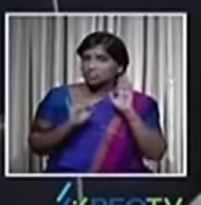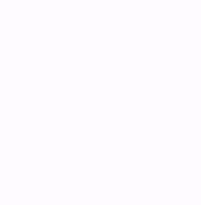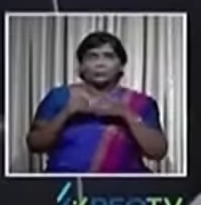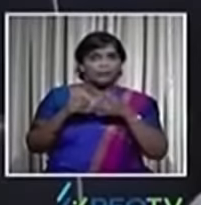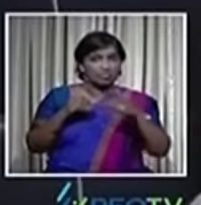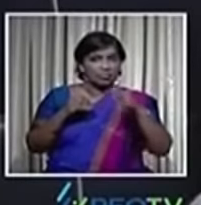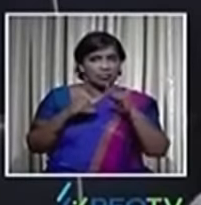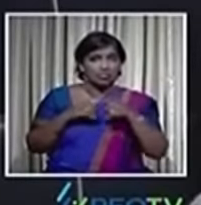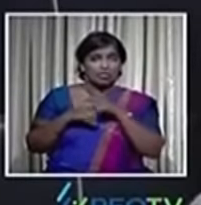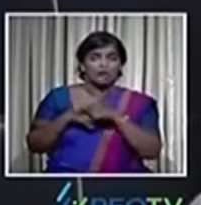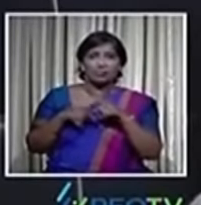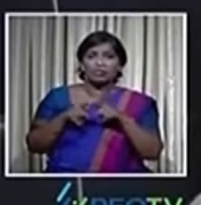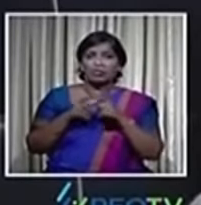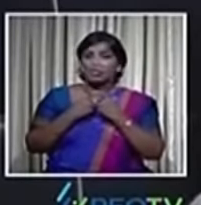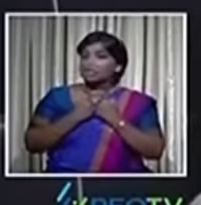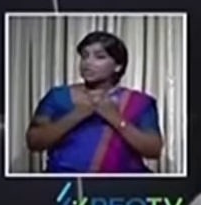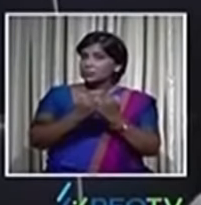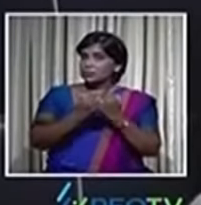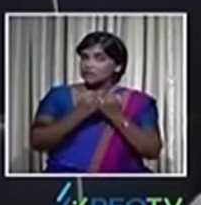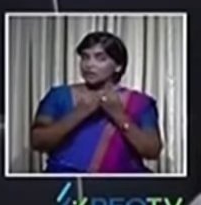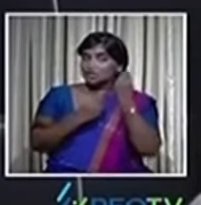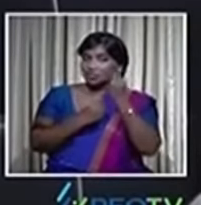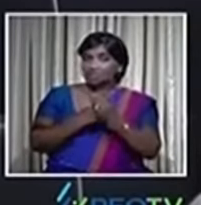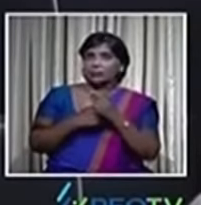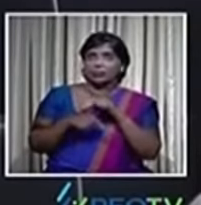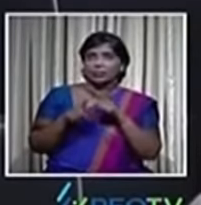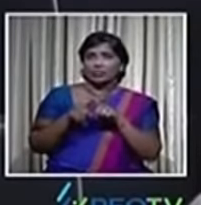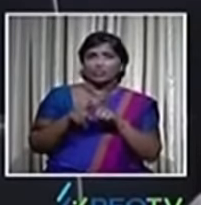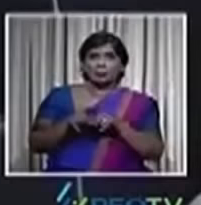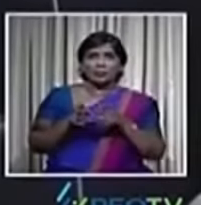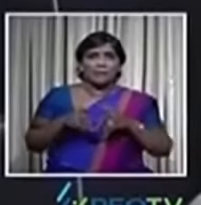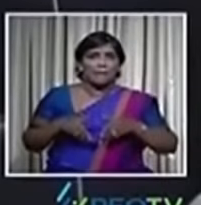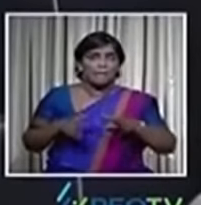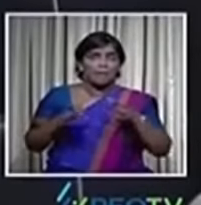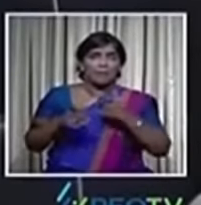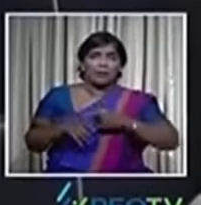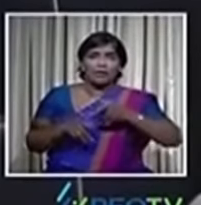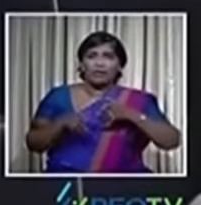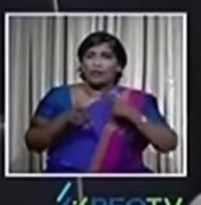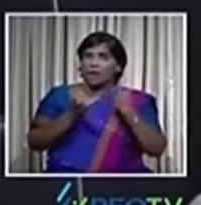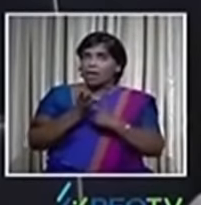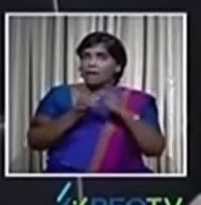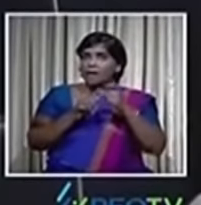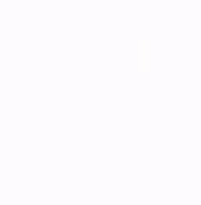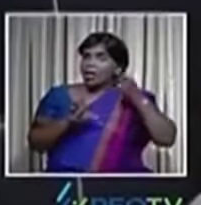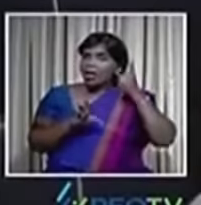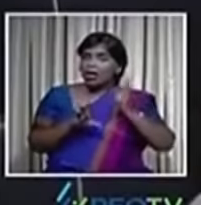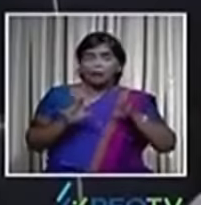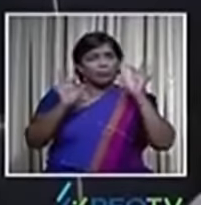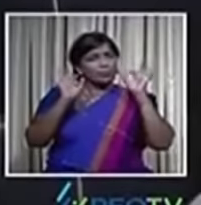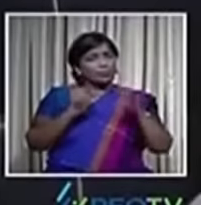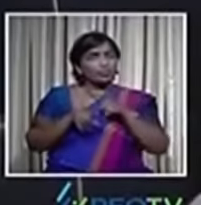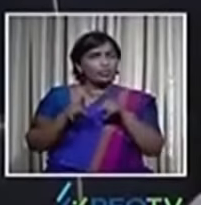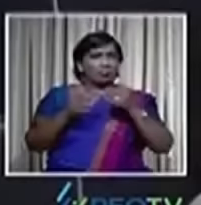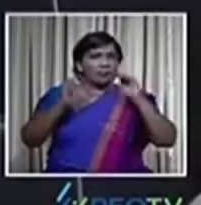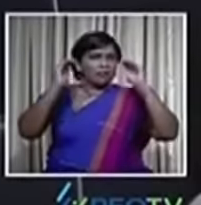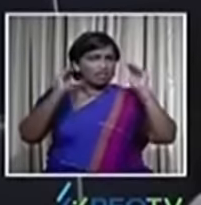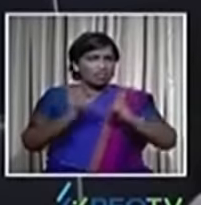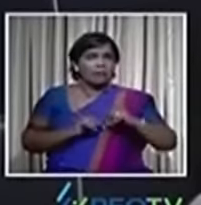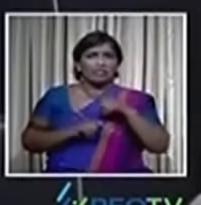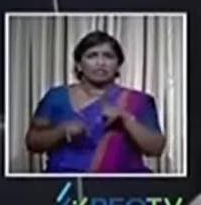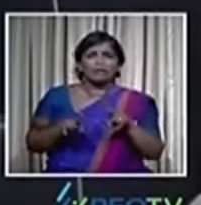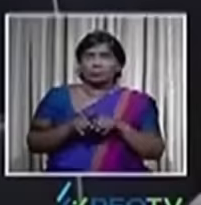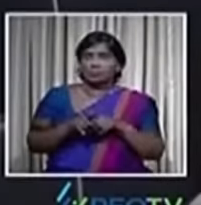உரிய தரத்தில் இந்த படகு பாதை இன்மையால் தான் இவ்வாறான பாரிய விபத்து சம்பவித்துள்ளது. இவ்வாறு அனுமதியின்றி படகு பாதை பயன்படுத்தப்பட்டுள்ளமை தொடர்பில் ஆராய்ந்து